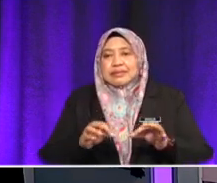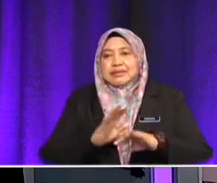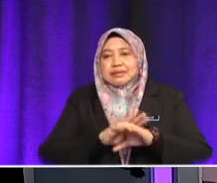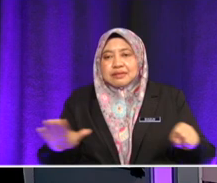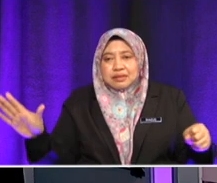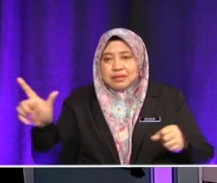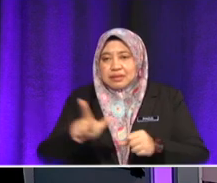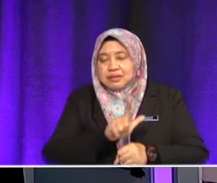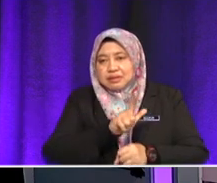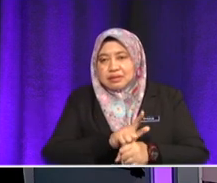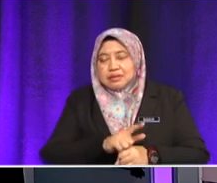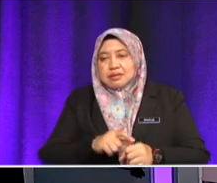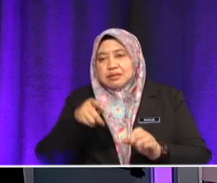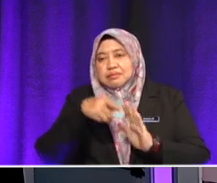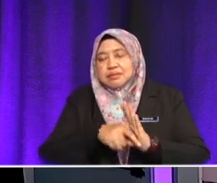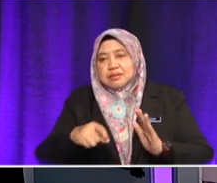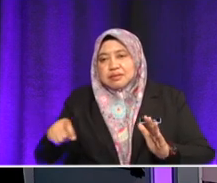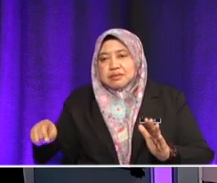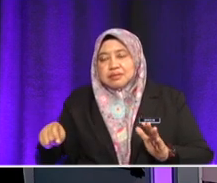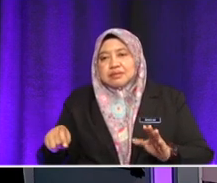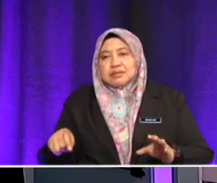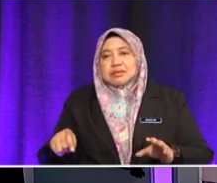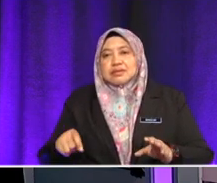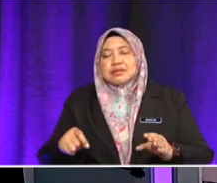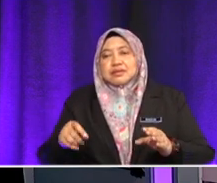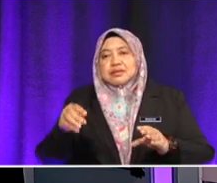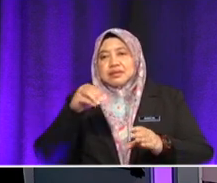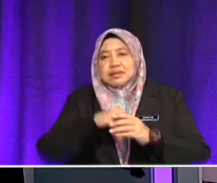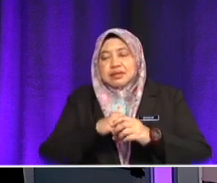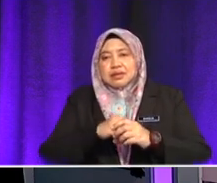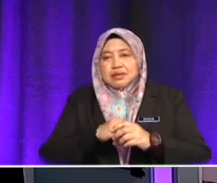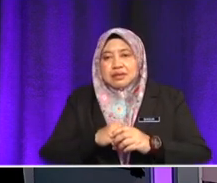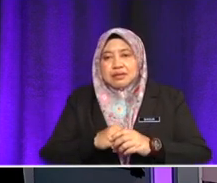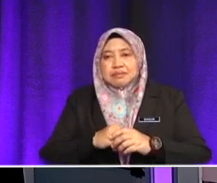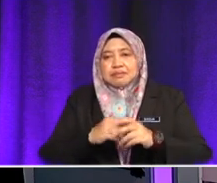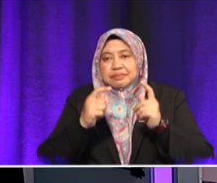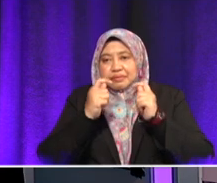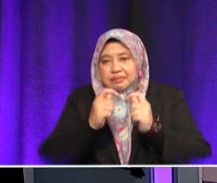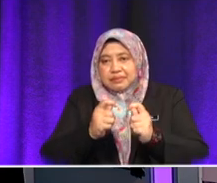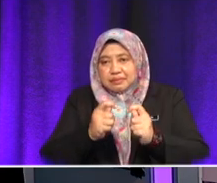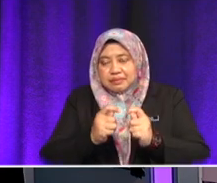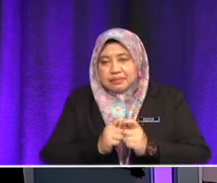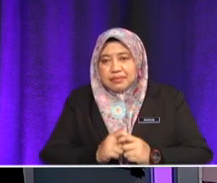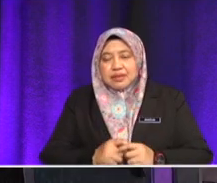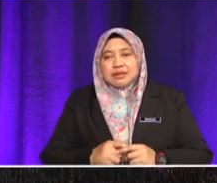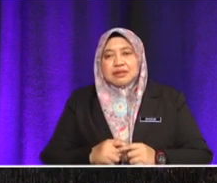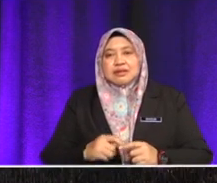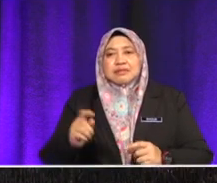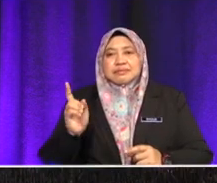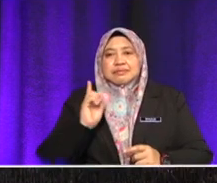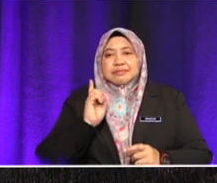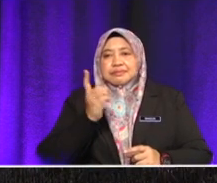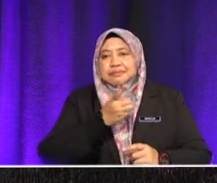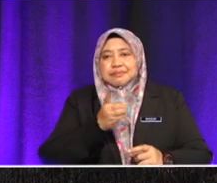murid ini membuat penulisan secara dalam keadaan sangat terlihat ataupun terlihat dan kemudian dia